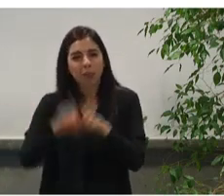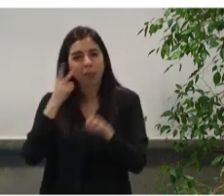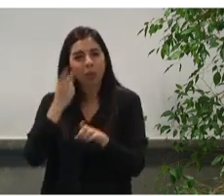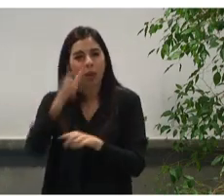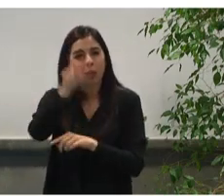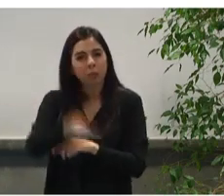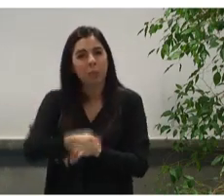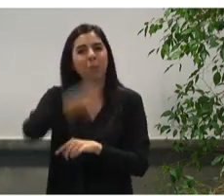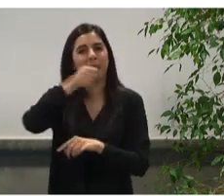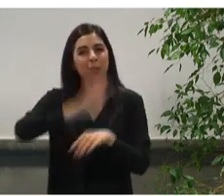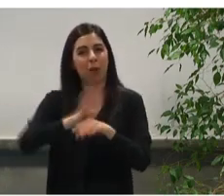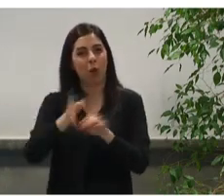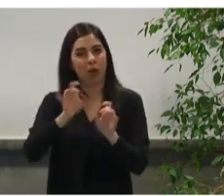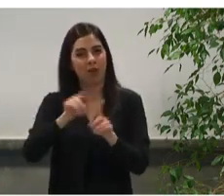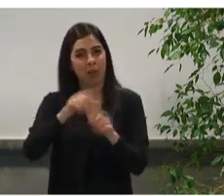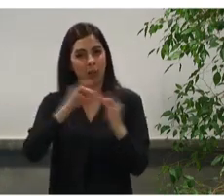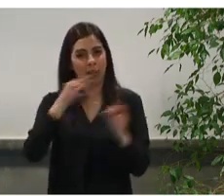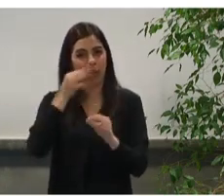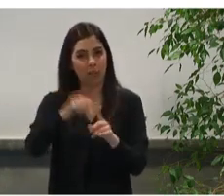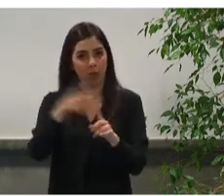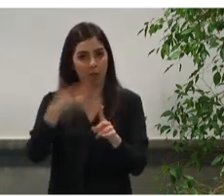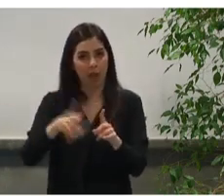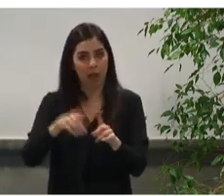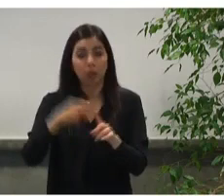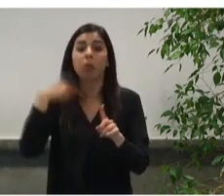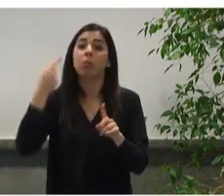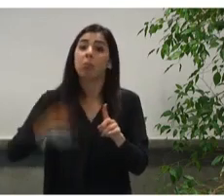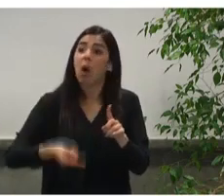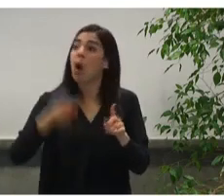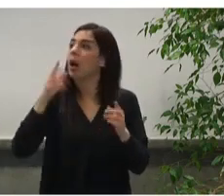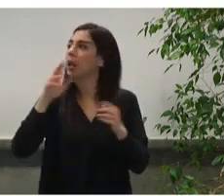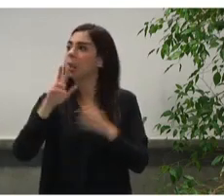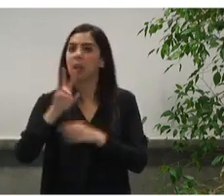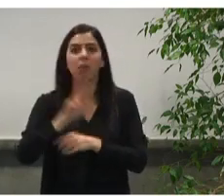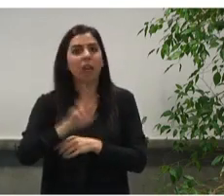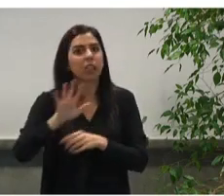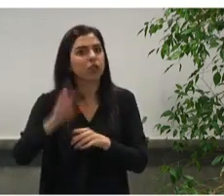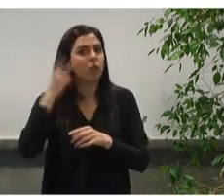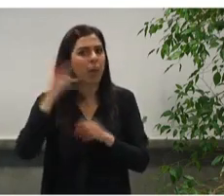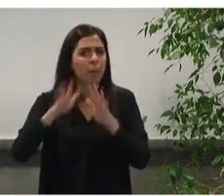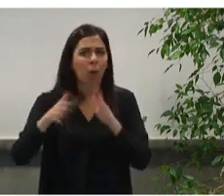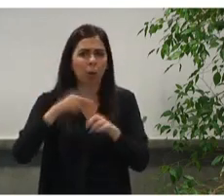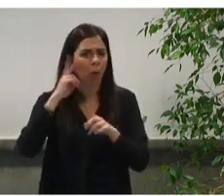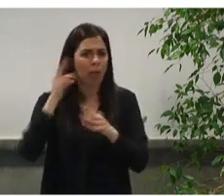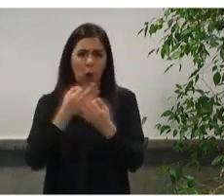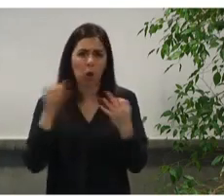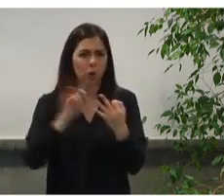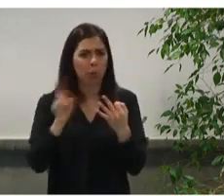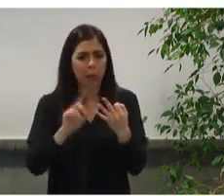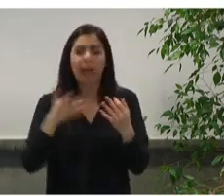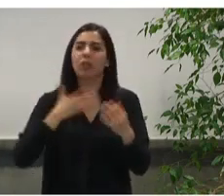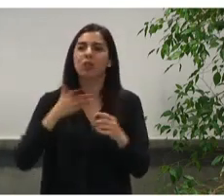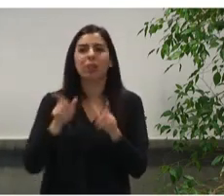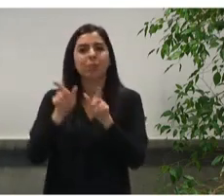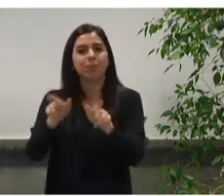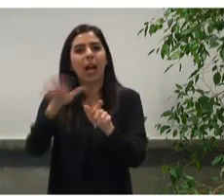il 24-23 febbraio, adesso non ricordo benissimo, è stata istituita l'area rossa di Codogno, ma non solo, perché la regione